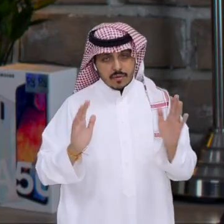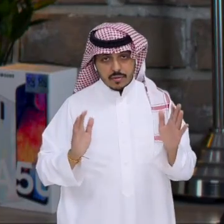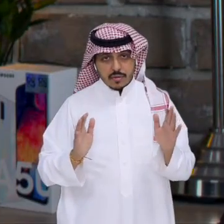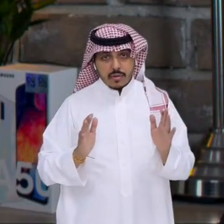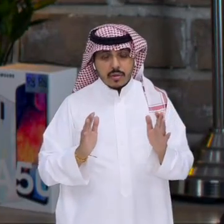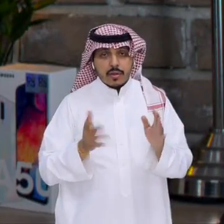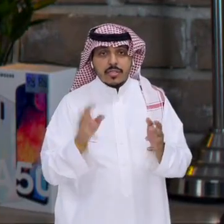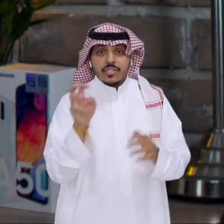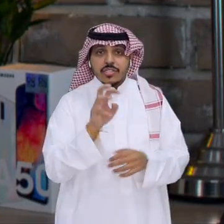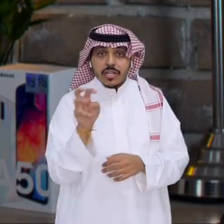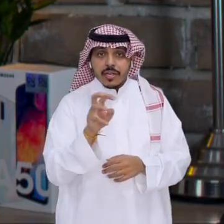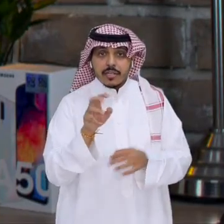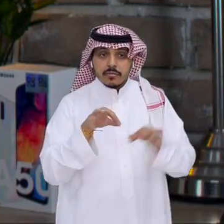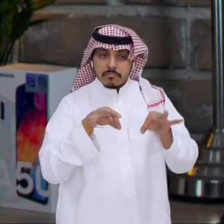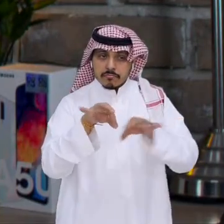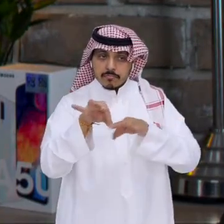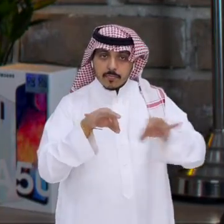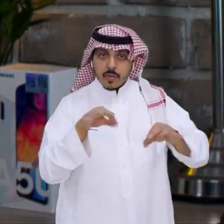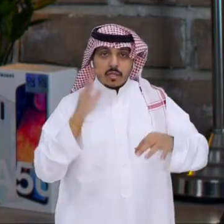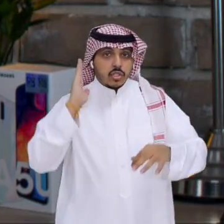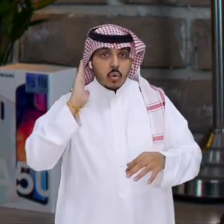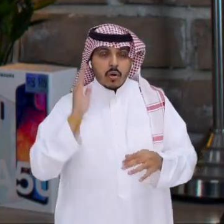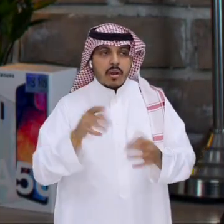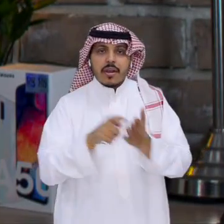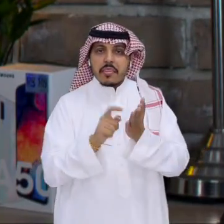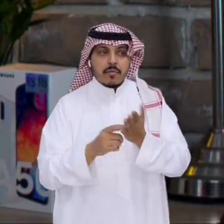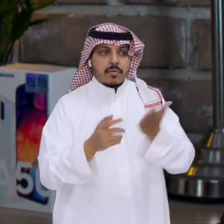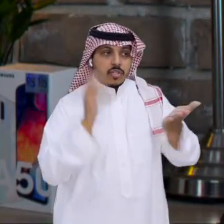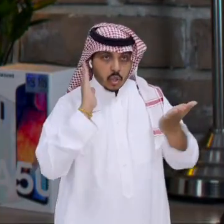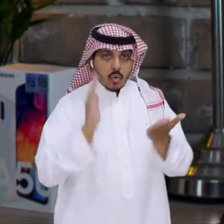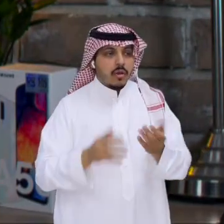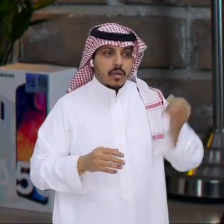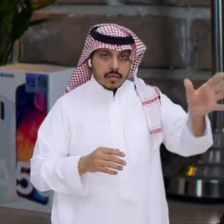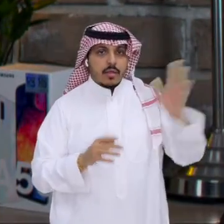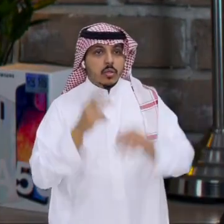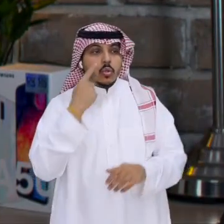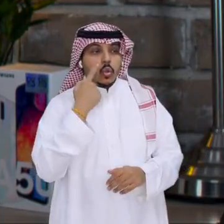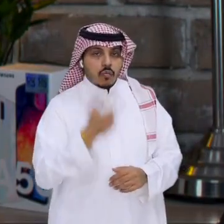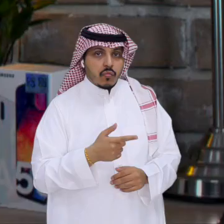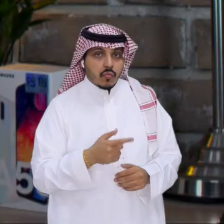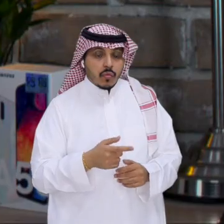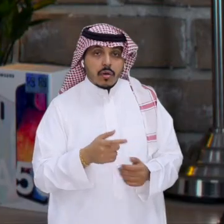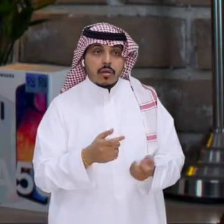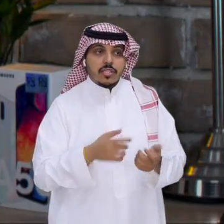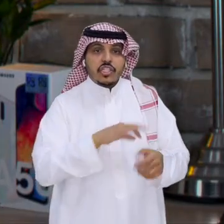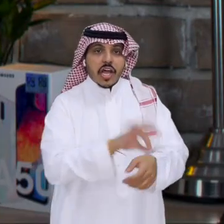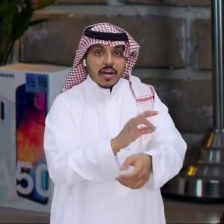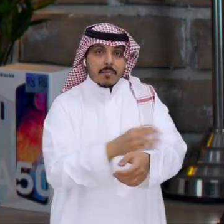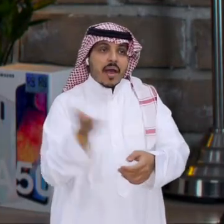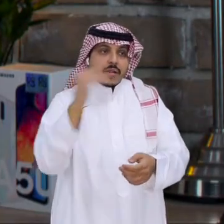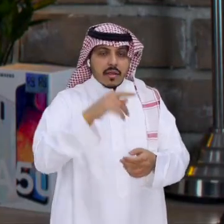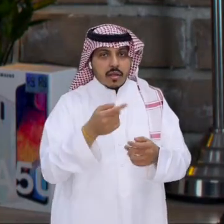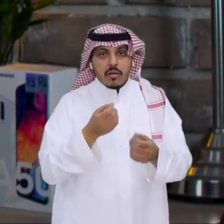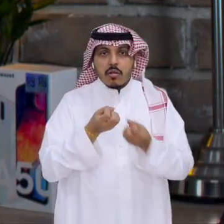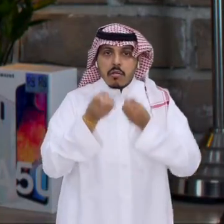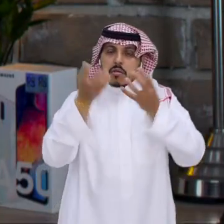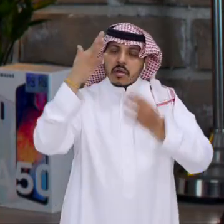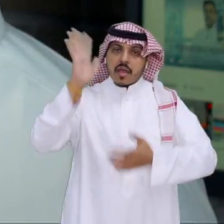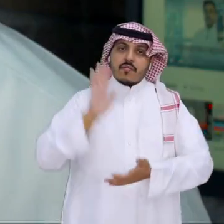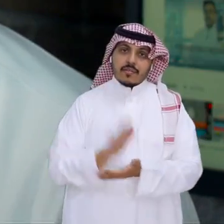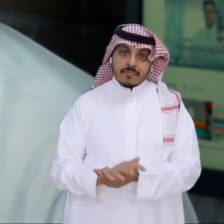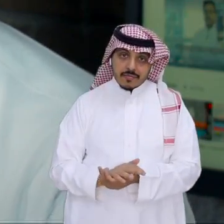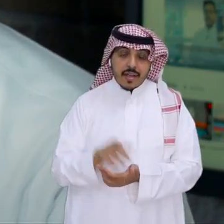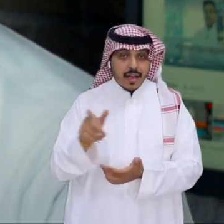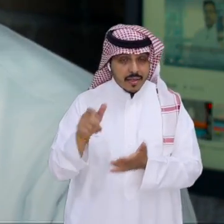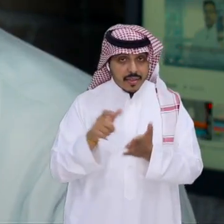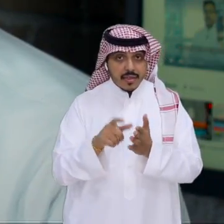كبير، كون أنه الشركات من سياستها إحنا نعطيك الجهاز ونخليك تشوف التجربة وبعدين أنت تتكلم بالتجربة هذه براحتك. لو فيكم